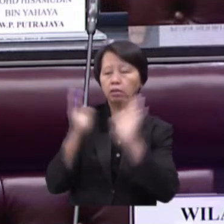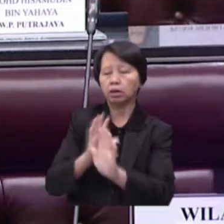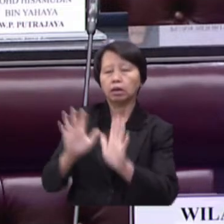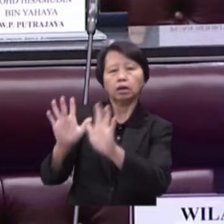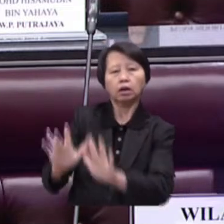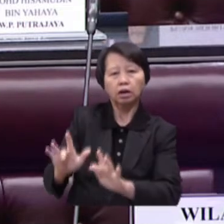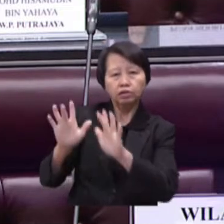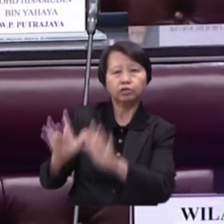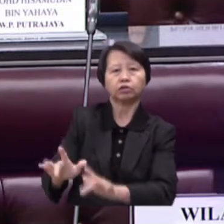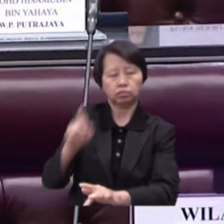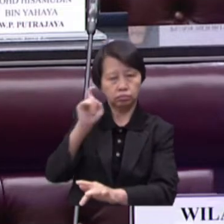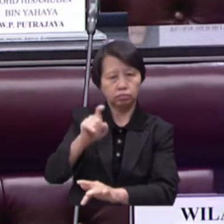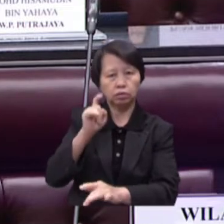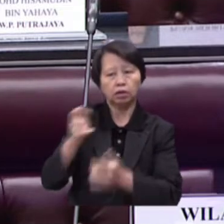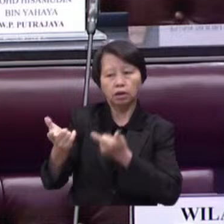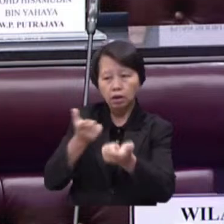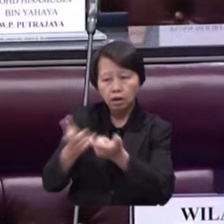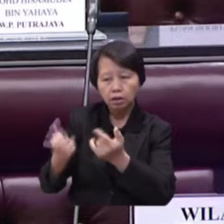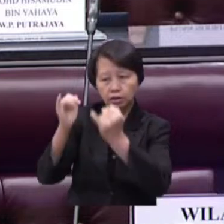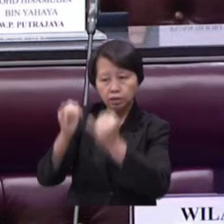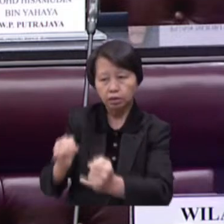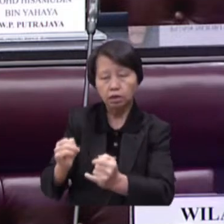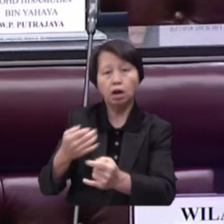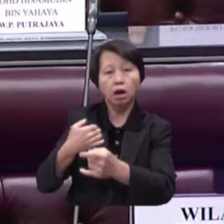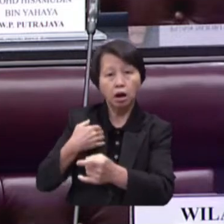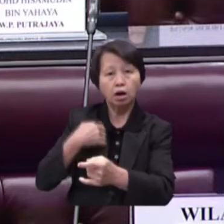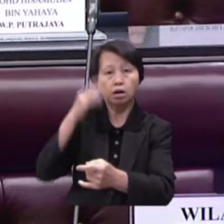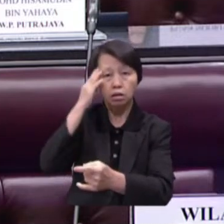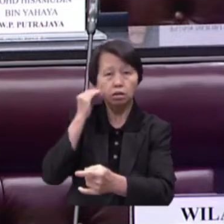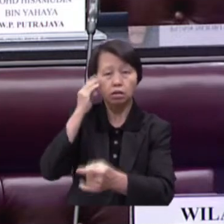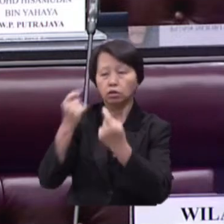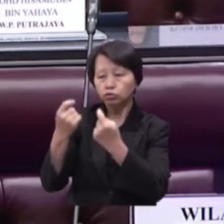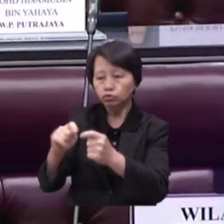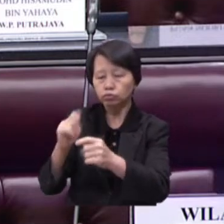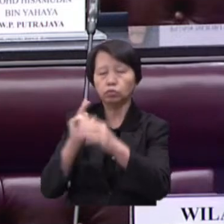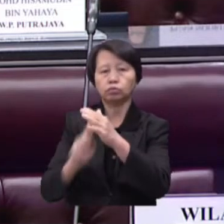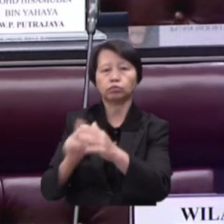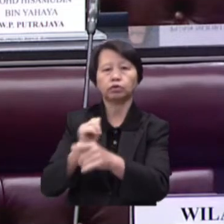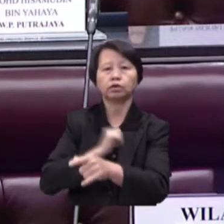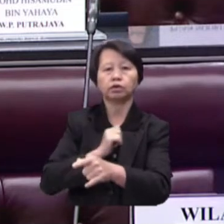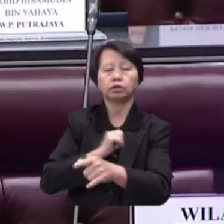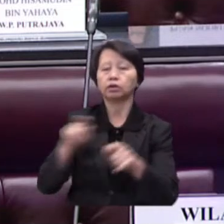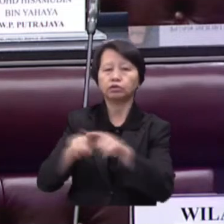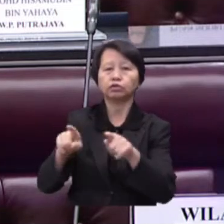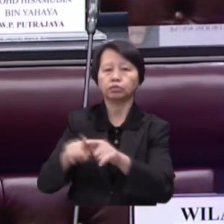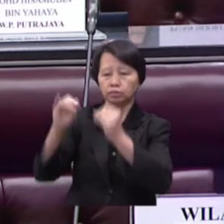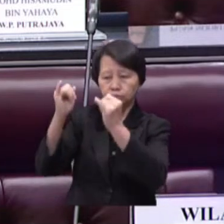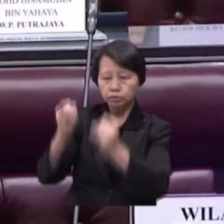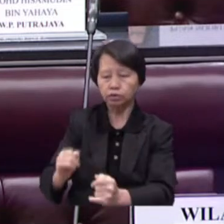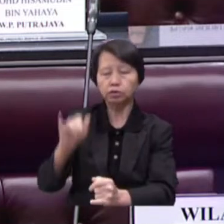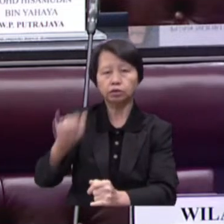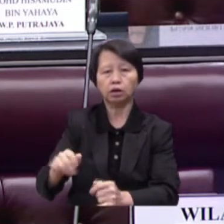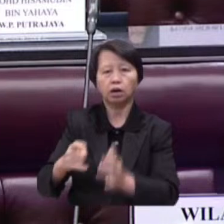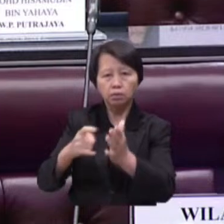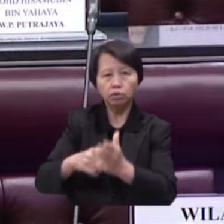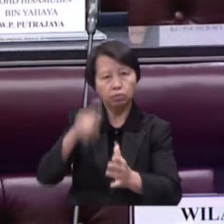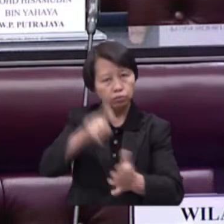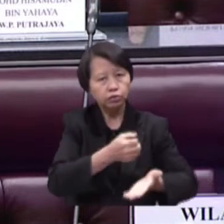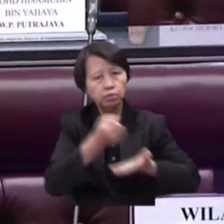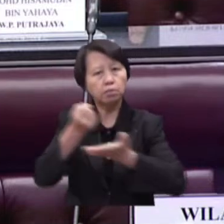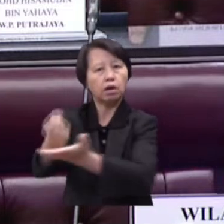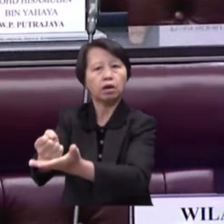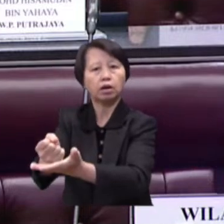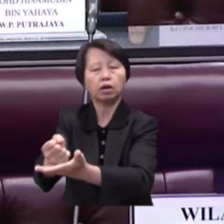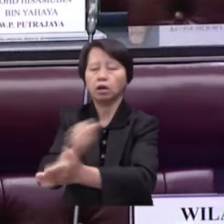kasihan layanan individu yang pernah mengalami ciuman membunuh diri sebagai individu yang memerlukan bantuan